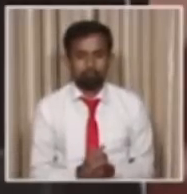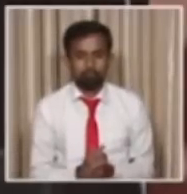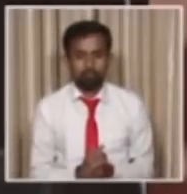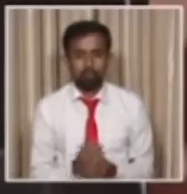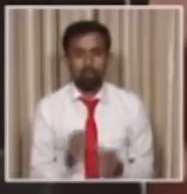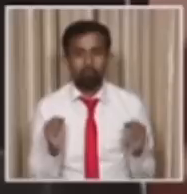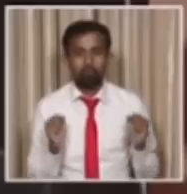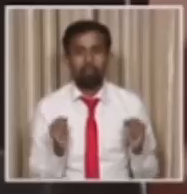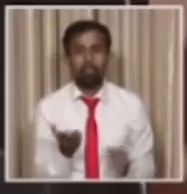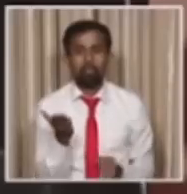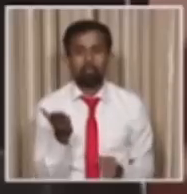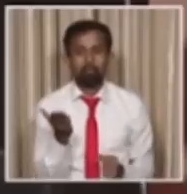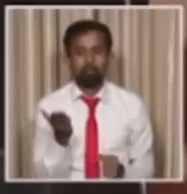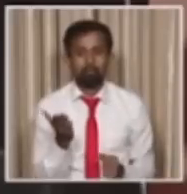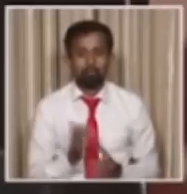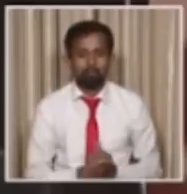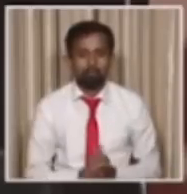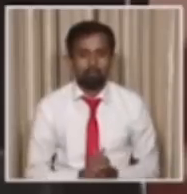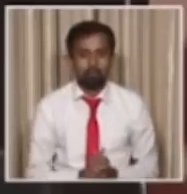කලබලයි. අයියයි නිකෝ.